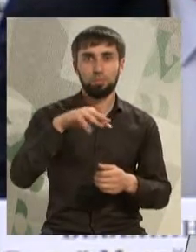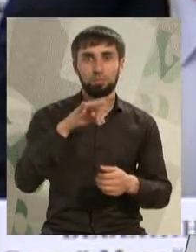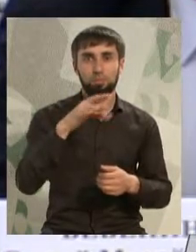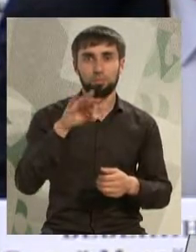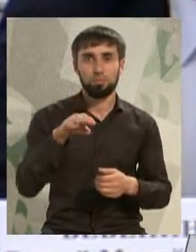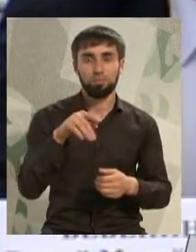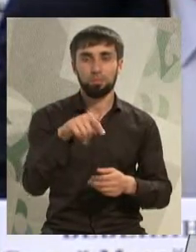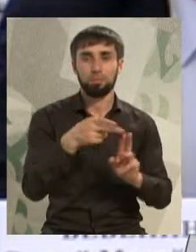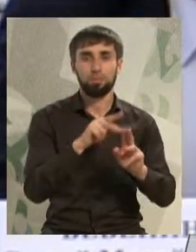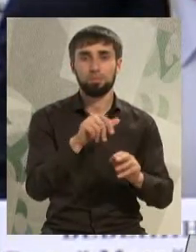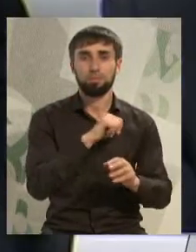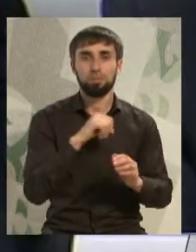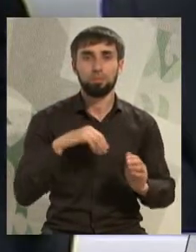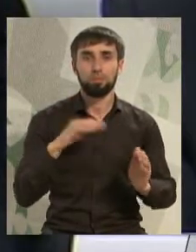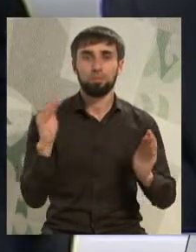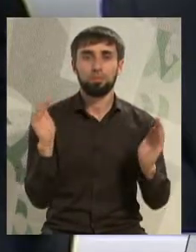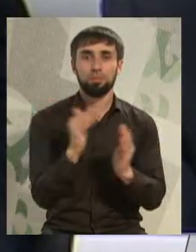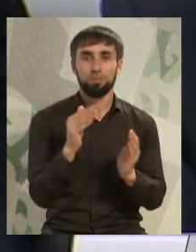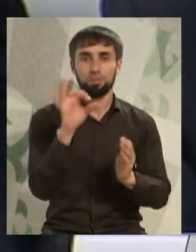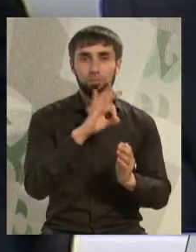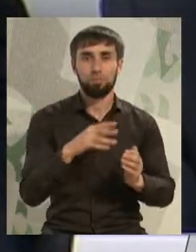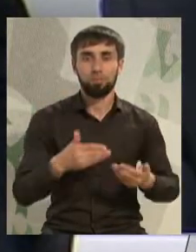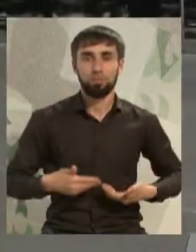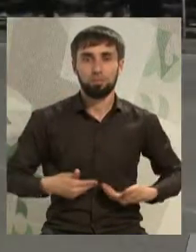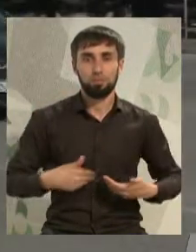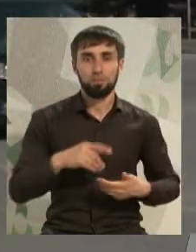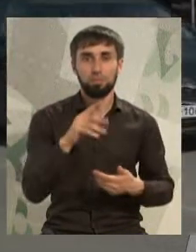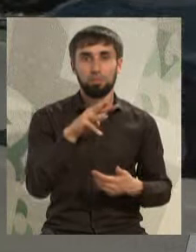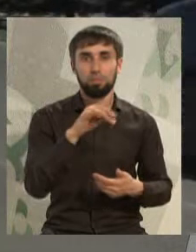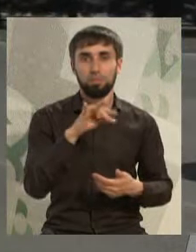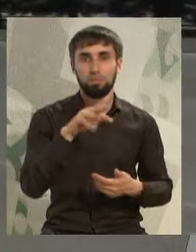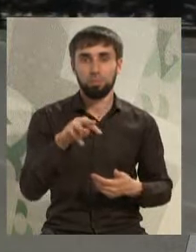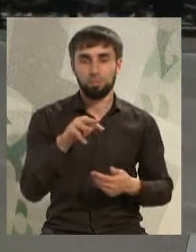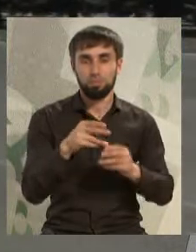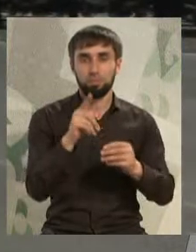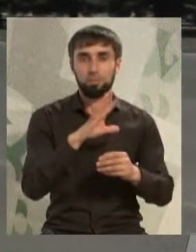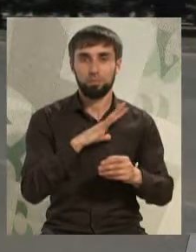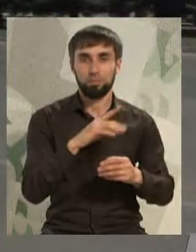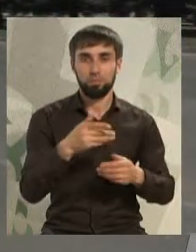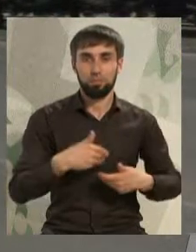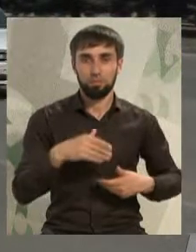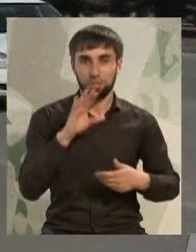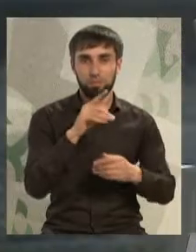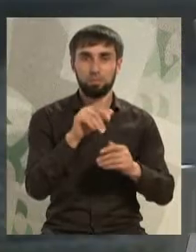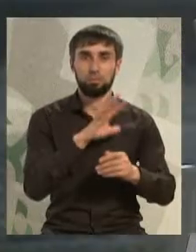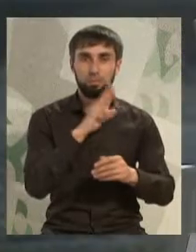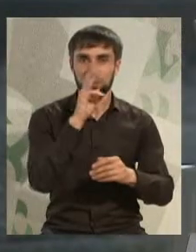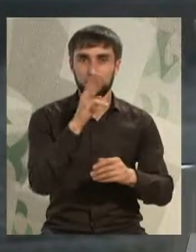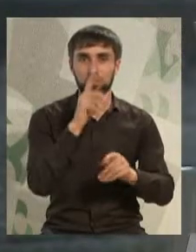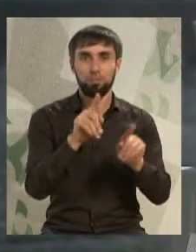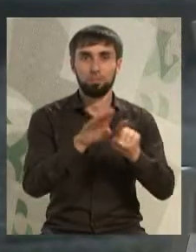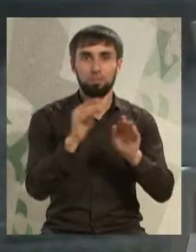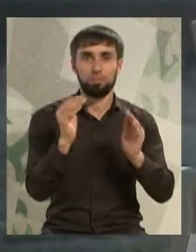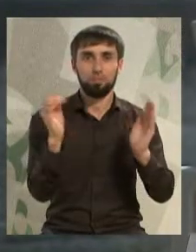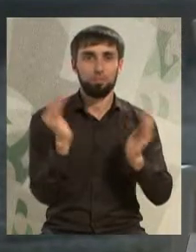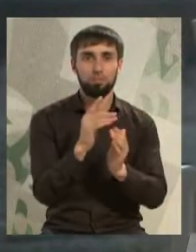минимального размера оплаты труда не ниже прожиточного минимума вызвала особое одобрение граждан страны. Напомним, с 1